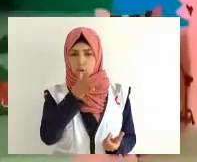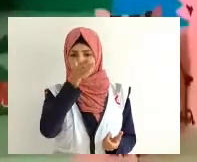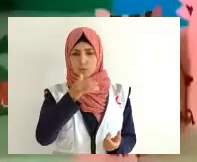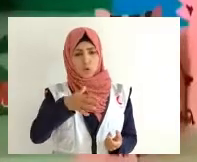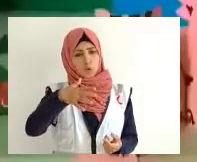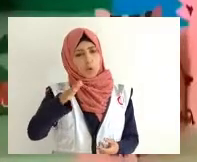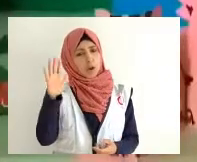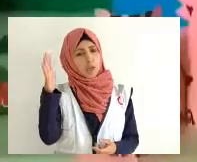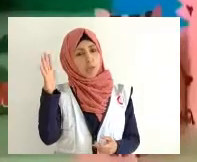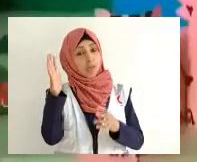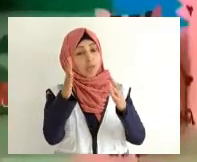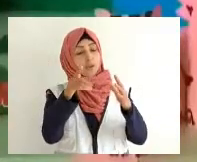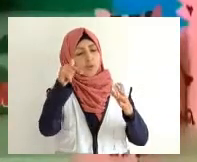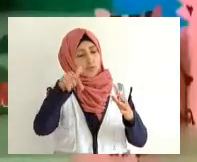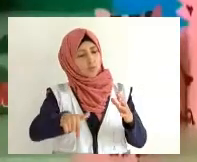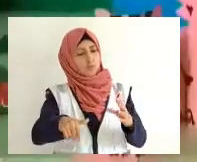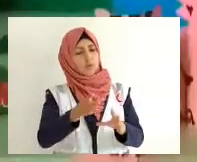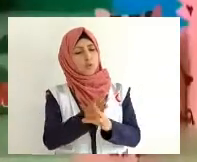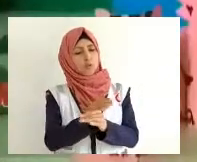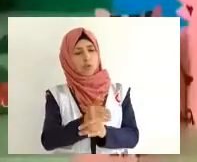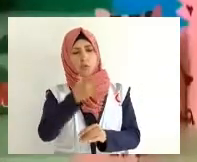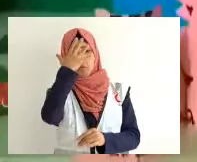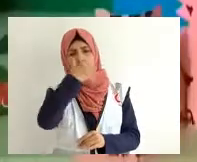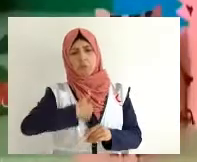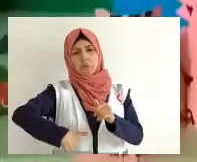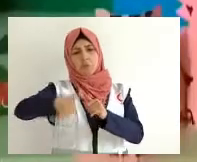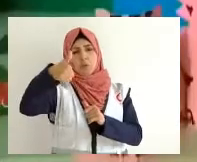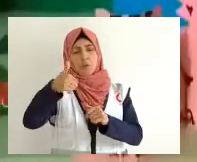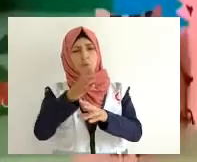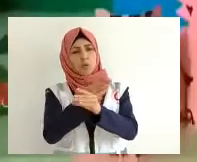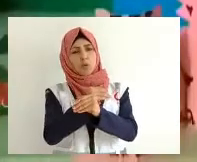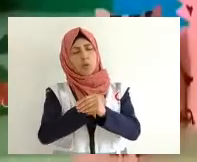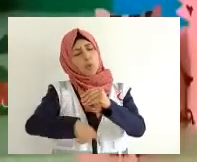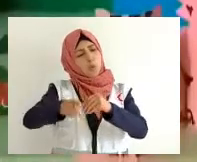غابتنا كل يوم أجمل من كل يوم،